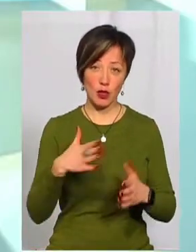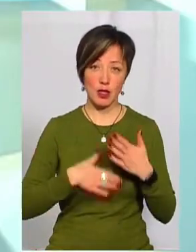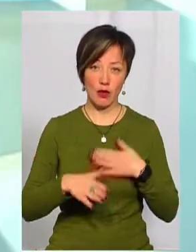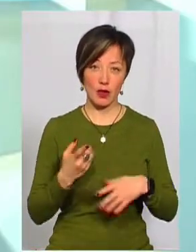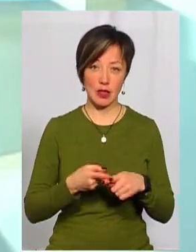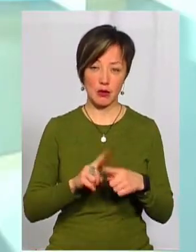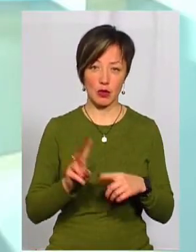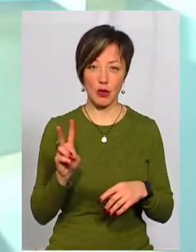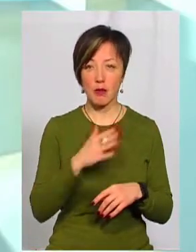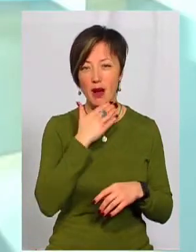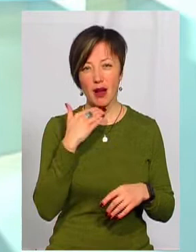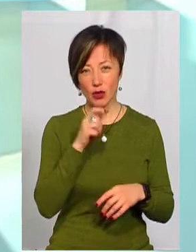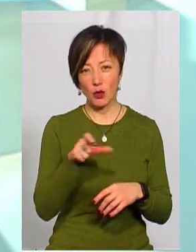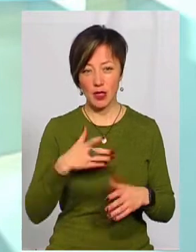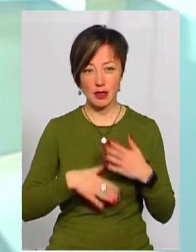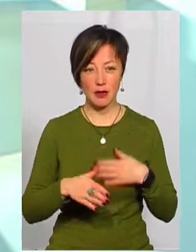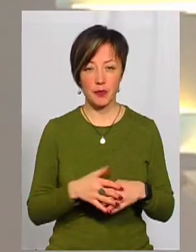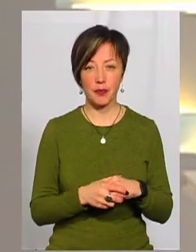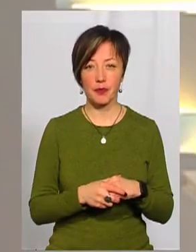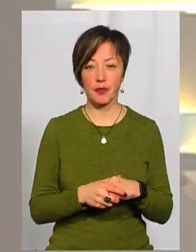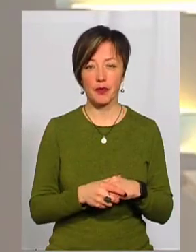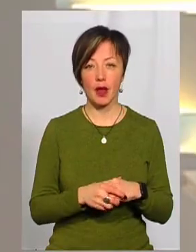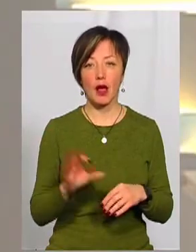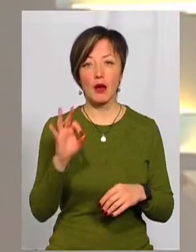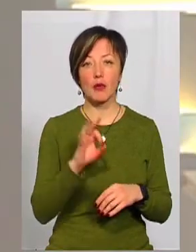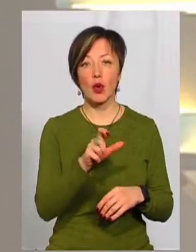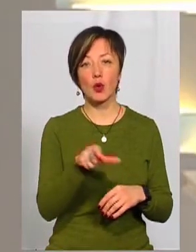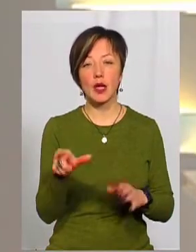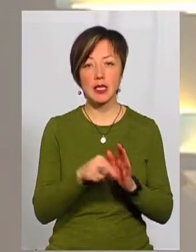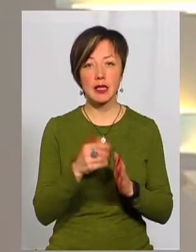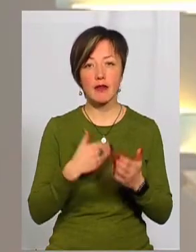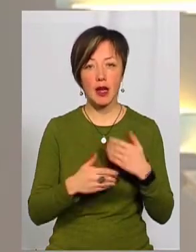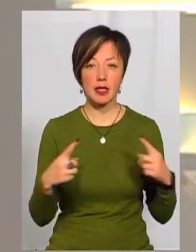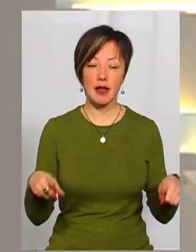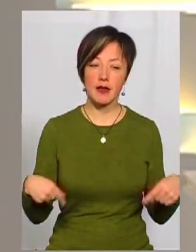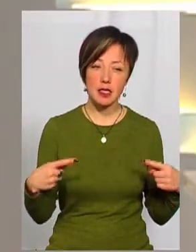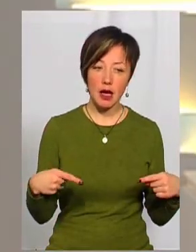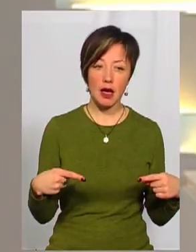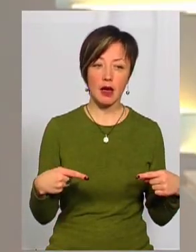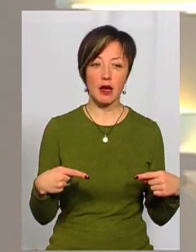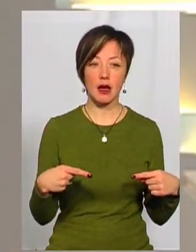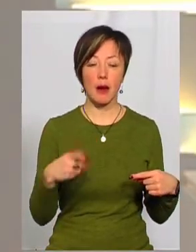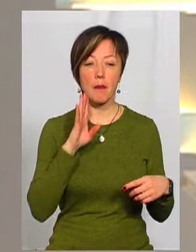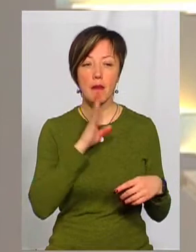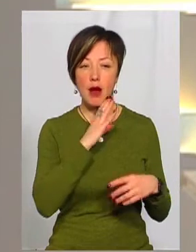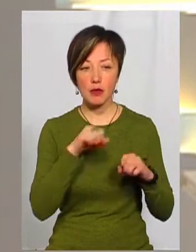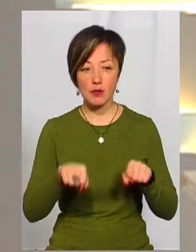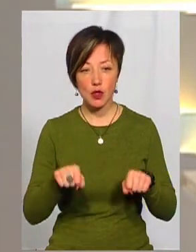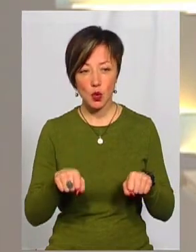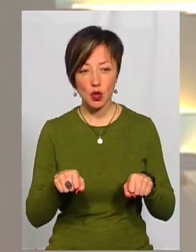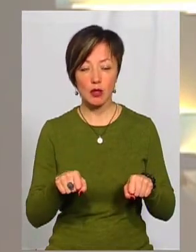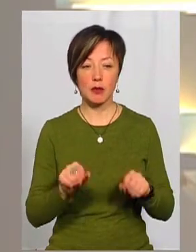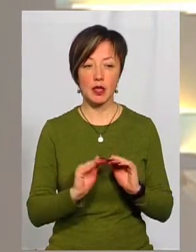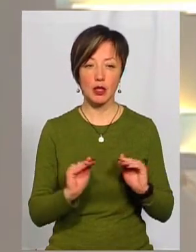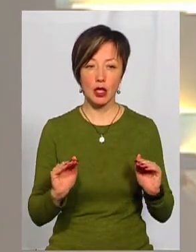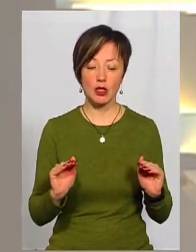задоволені і тим тролесом, хоча багато людей задоволені. А те, що стосується от людей з інвалідністю на візках, те, що стосується мам із